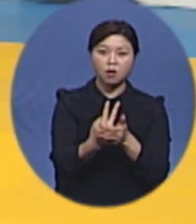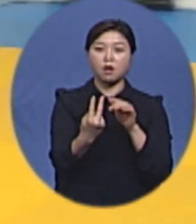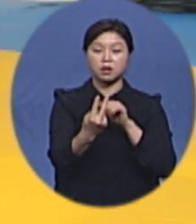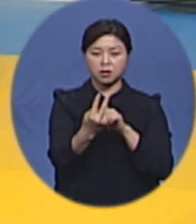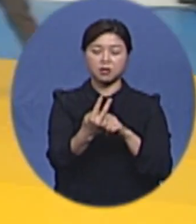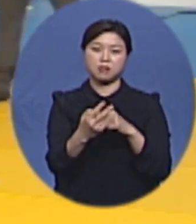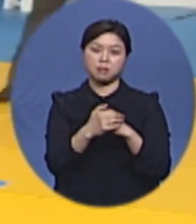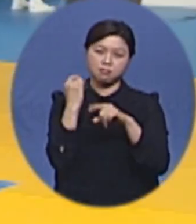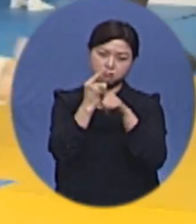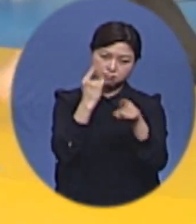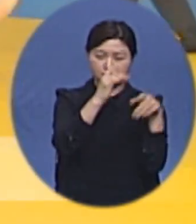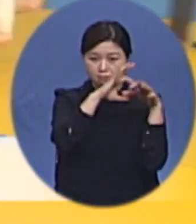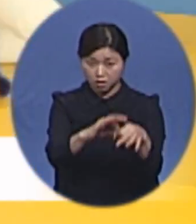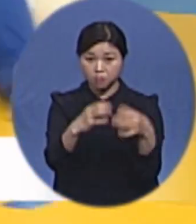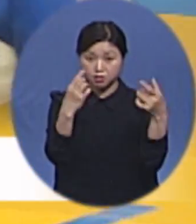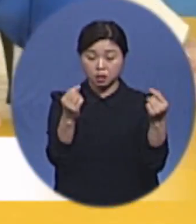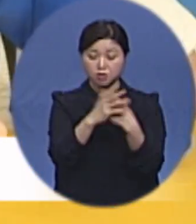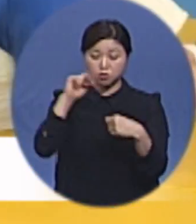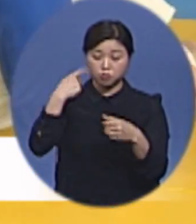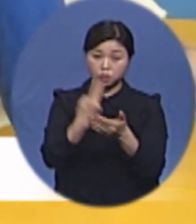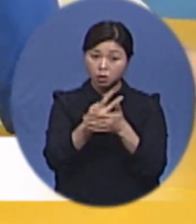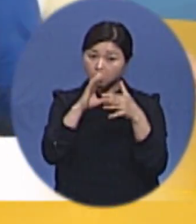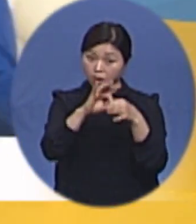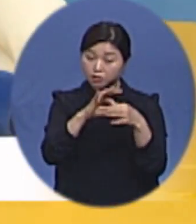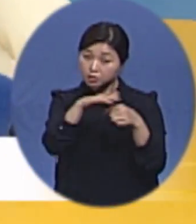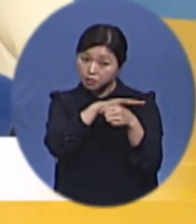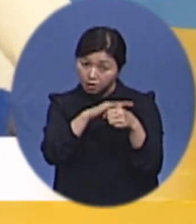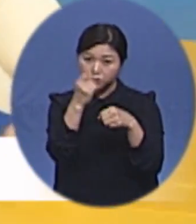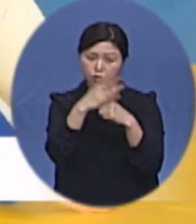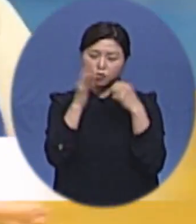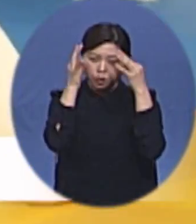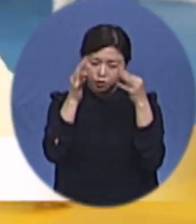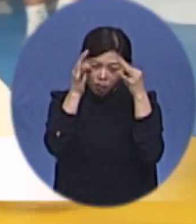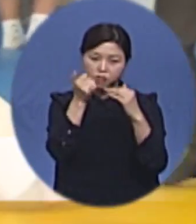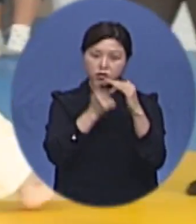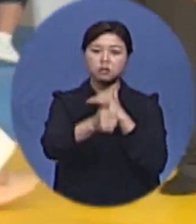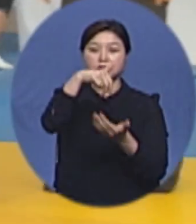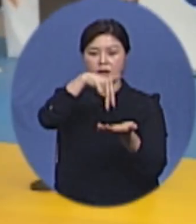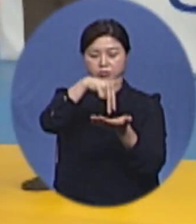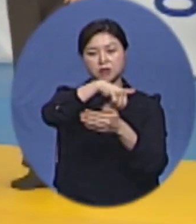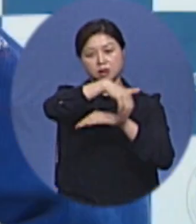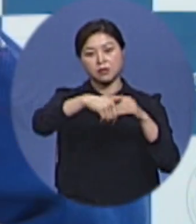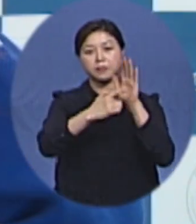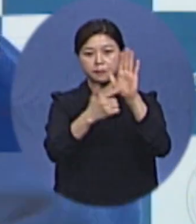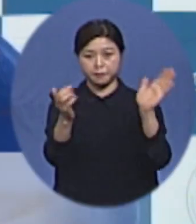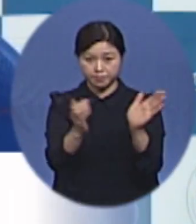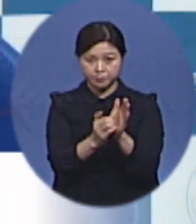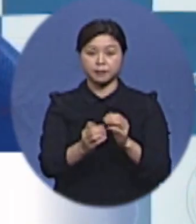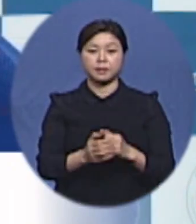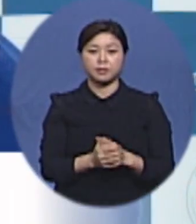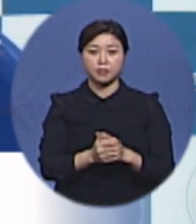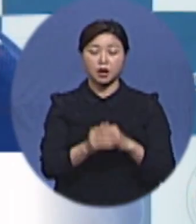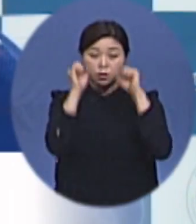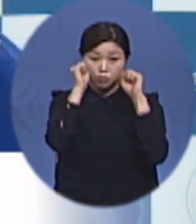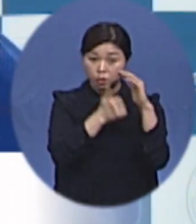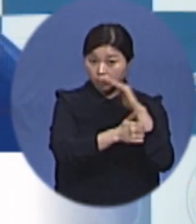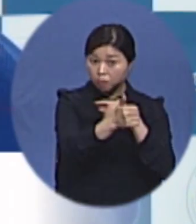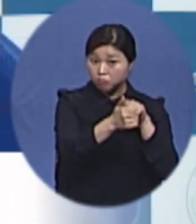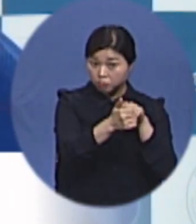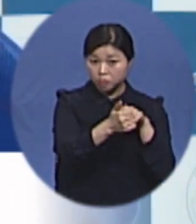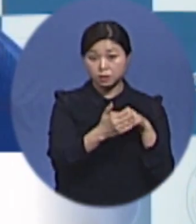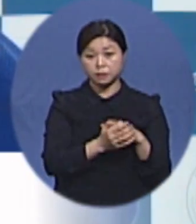다졌고 유도에 대한 특별한 애착과 함께 노력하는 선수로의 계획을 밝혔습니다. 아무래도 운동선수는